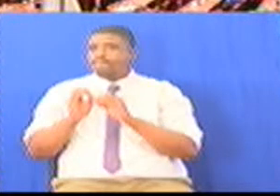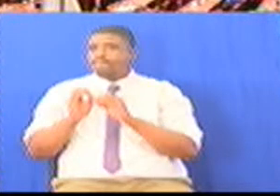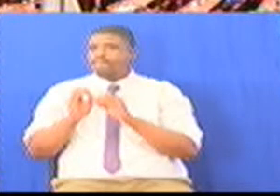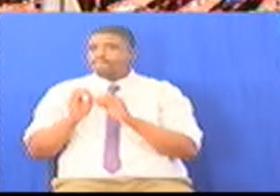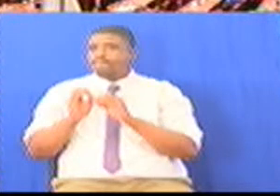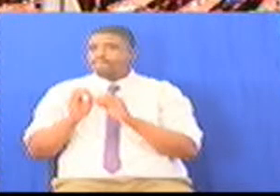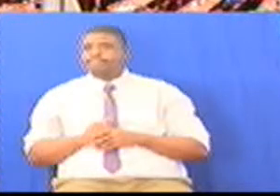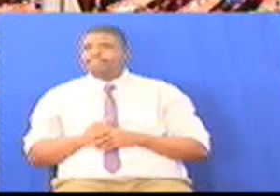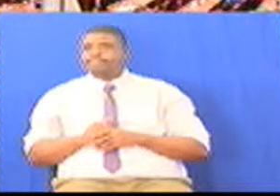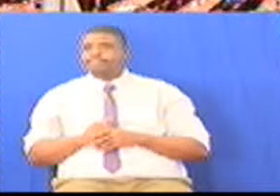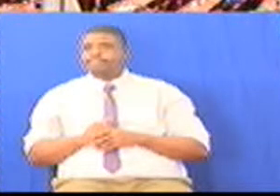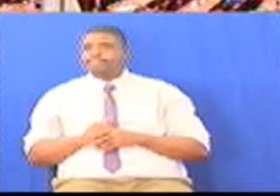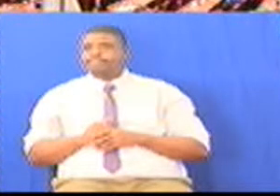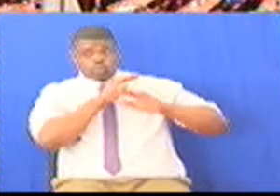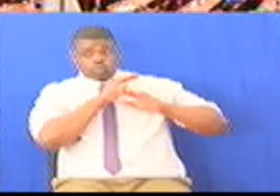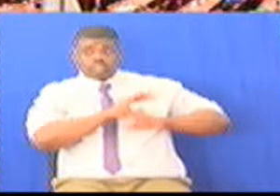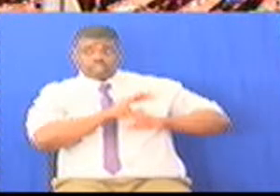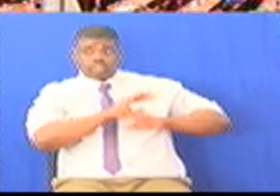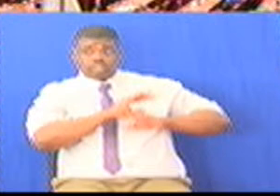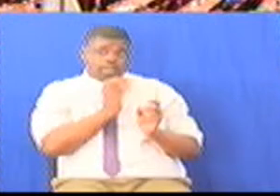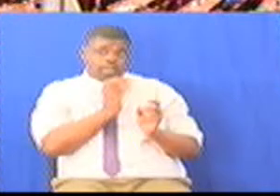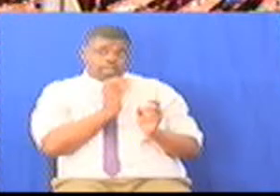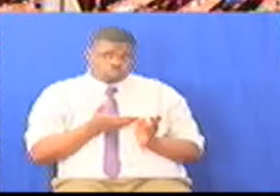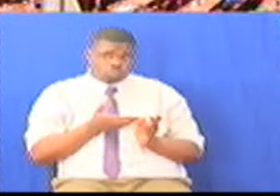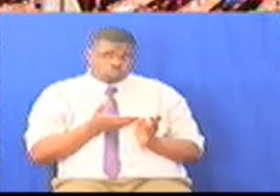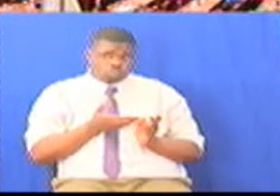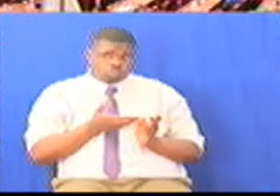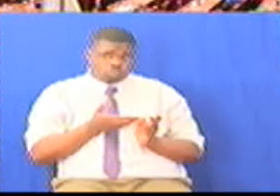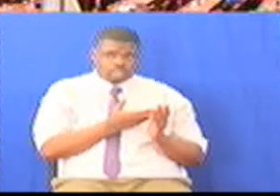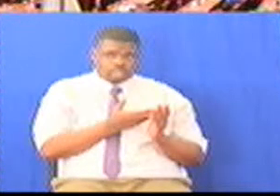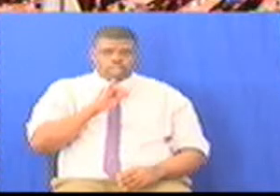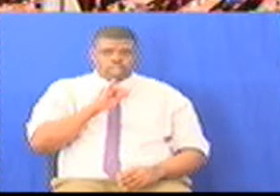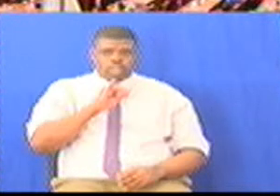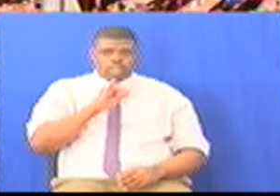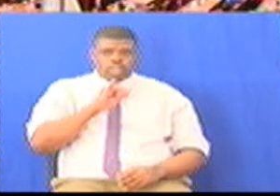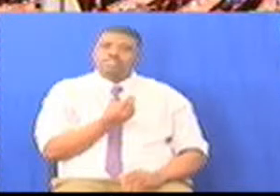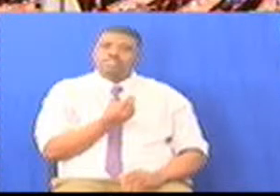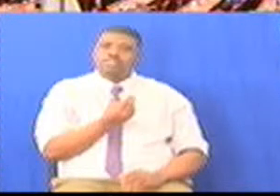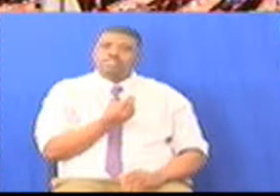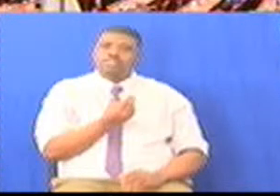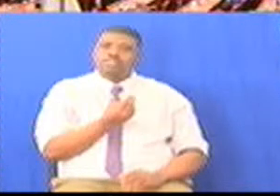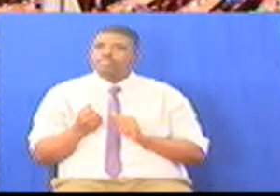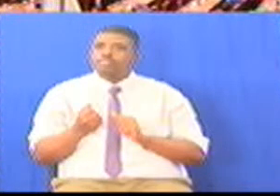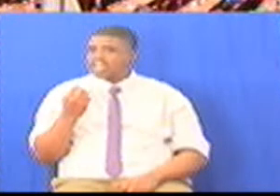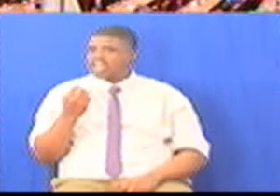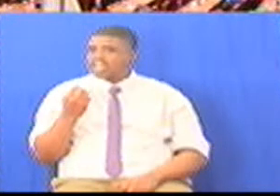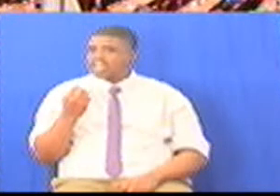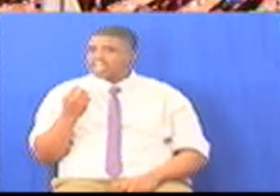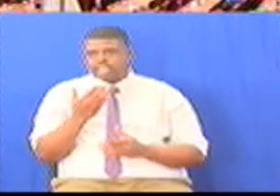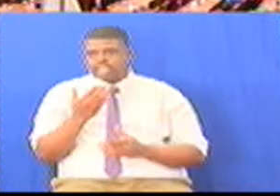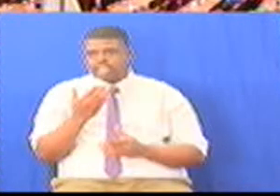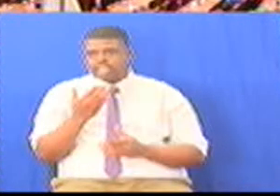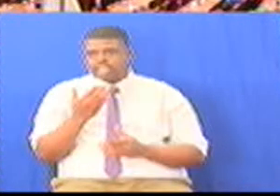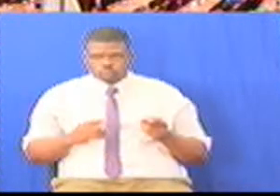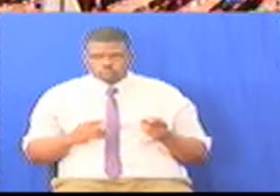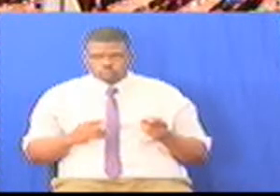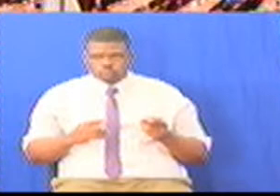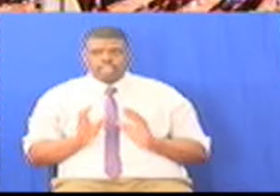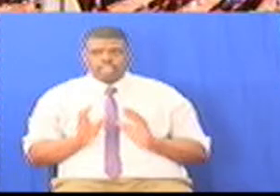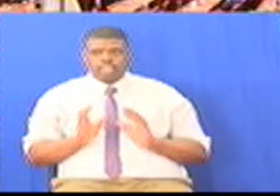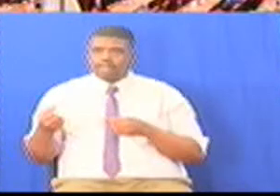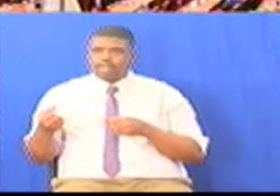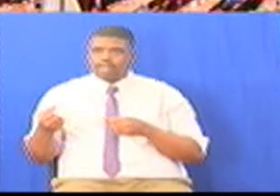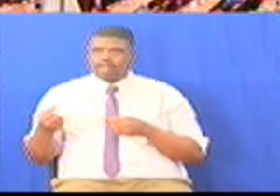ya kujiridhisha na maudhui ya mswada, siku ya Jumapili tarehe 14 Juni 2020, kamati